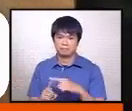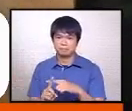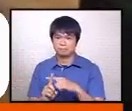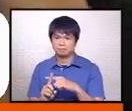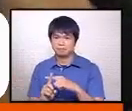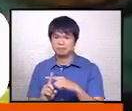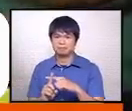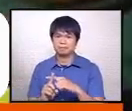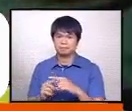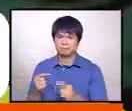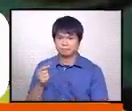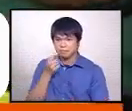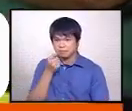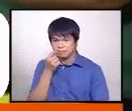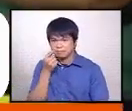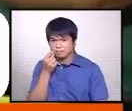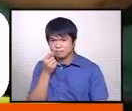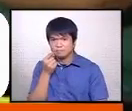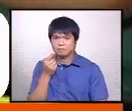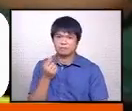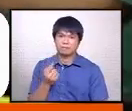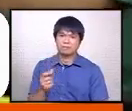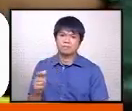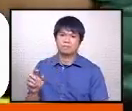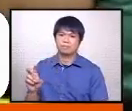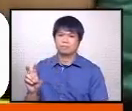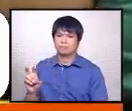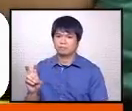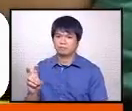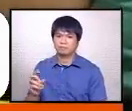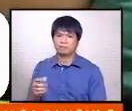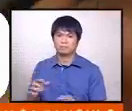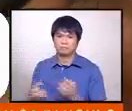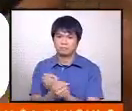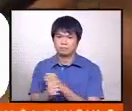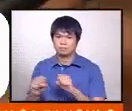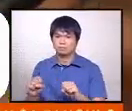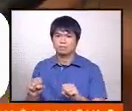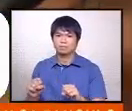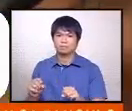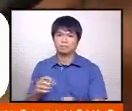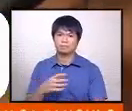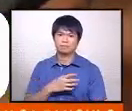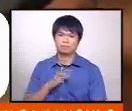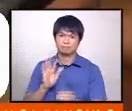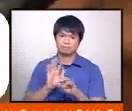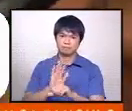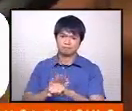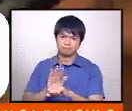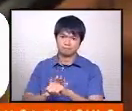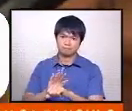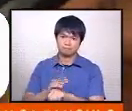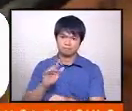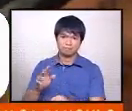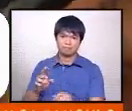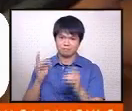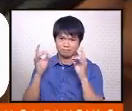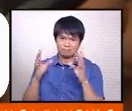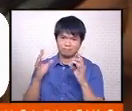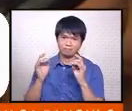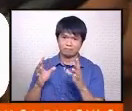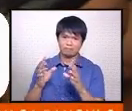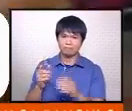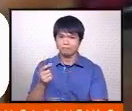ng solvent ang 12 pang nasagip. Babala ng mga otoridad, lubhang delikado sa menor de edad ang paggamit